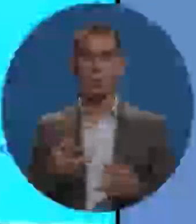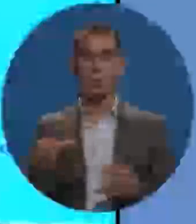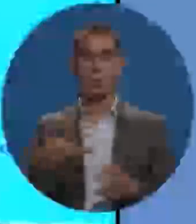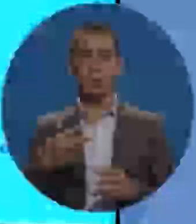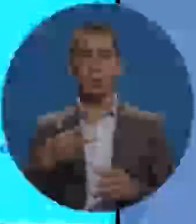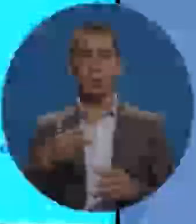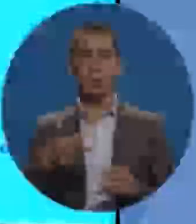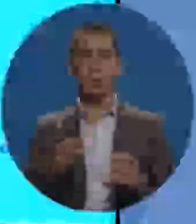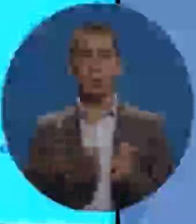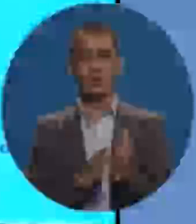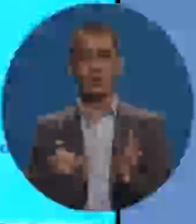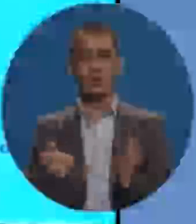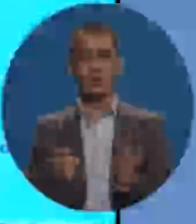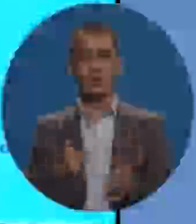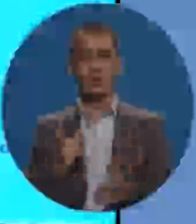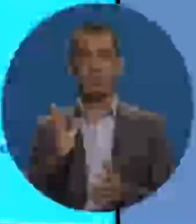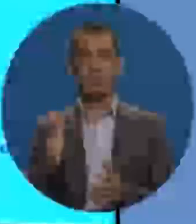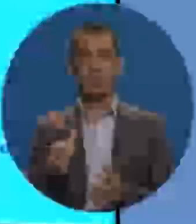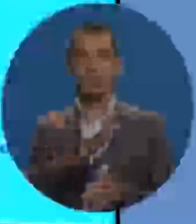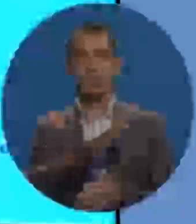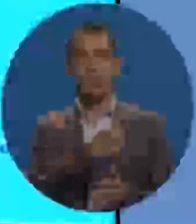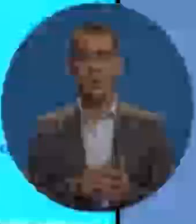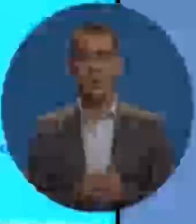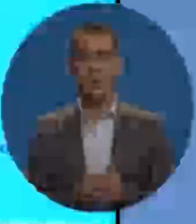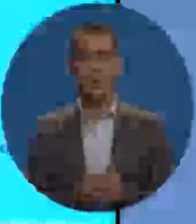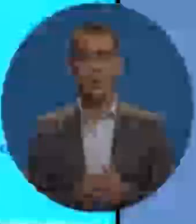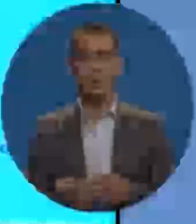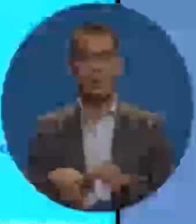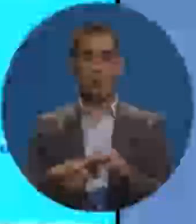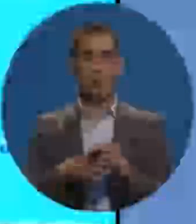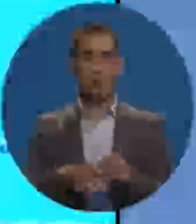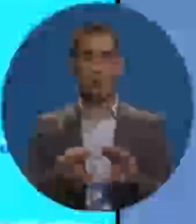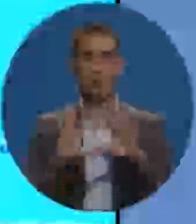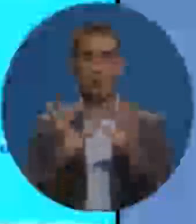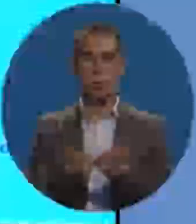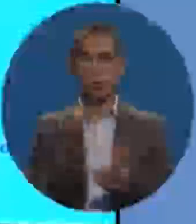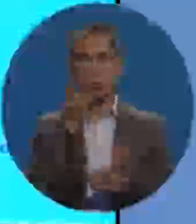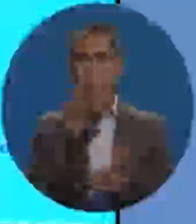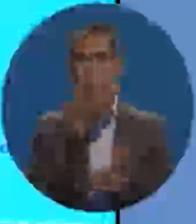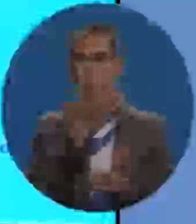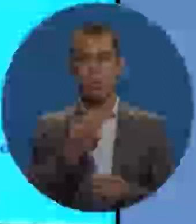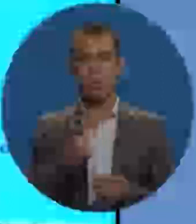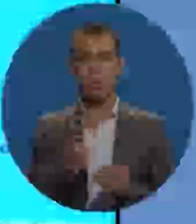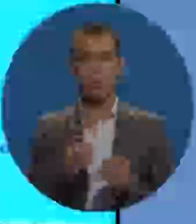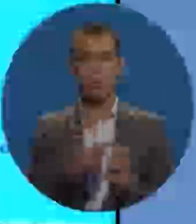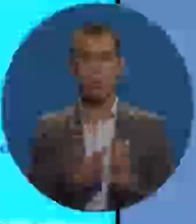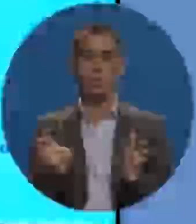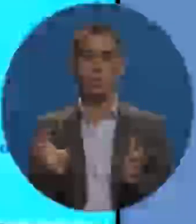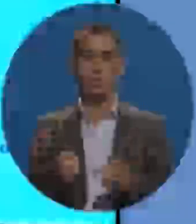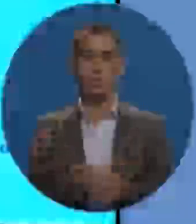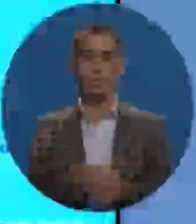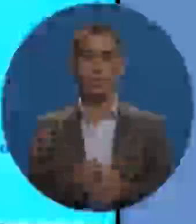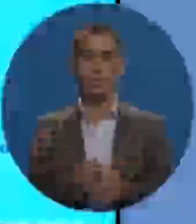көбейтсек, 90 болады екен. Демек, алып келінген барлық гүллер 90 дана екен.